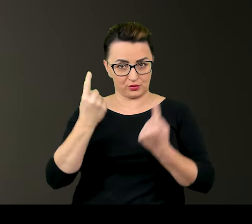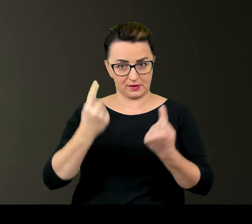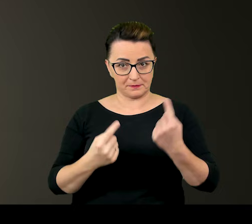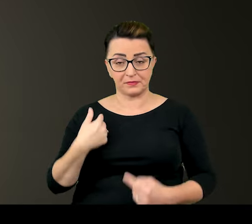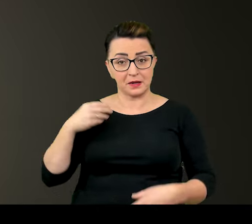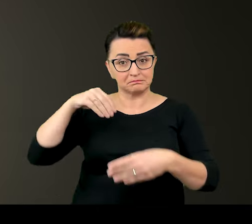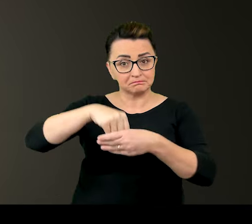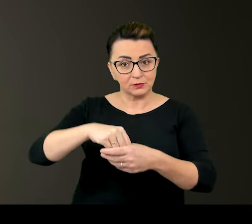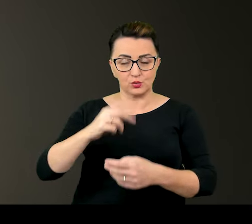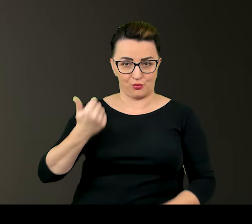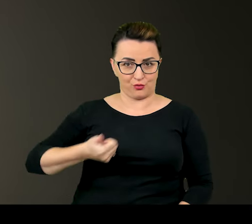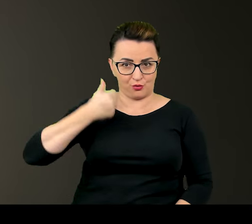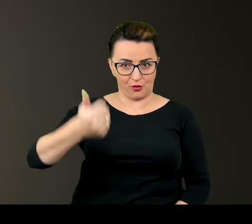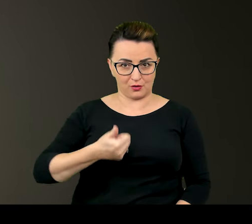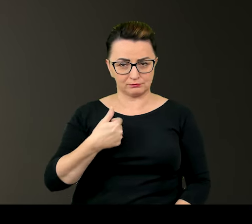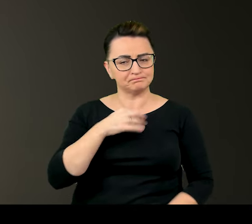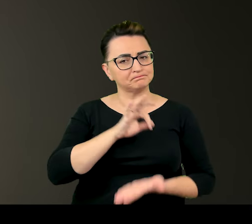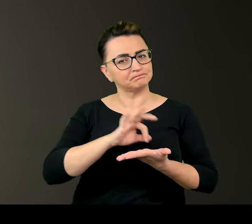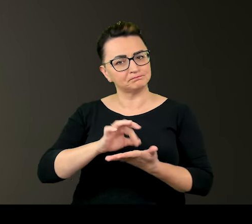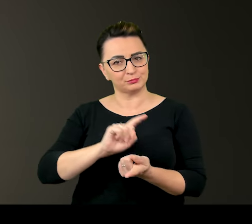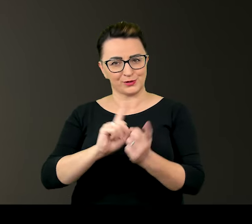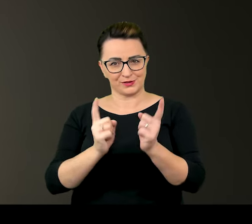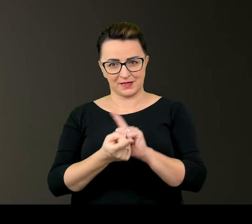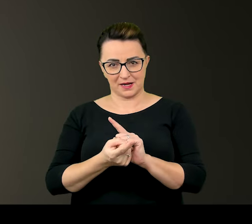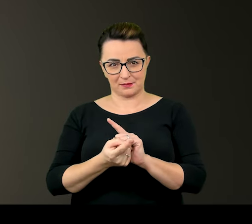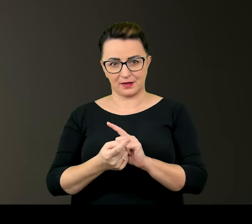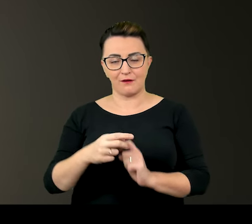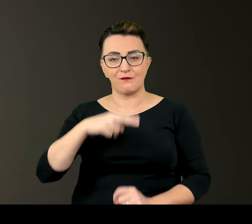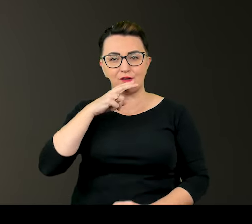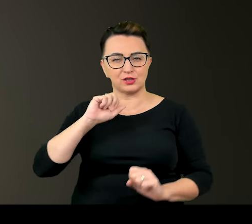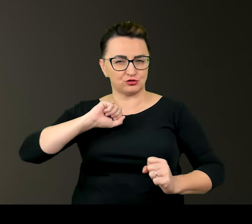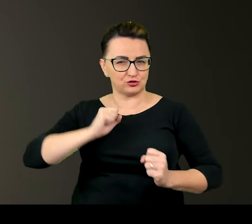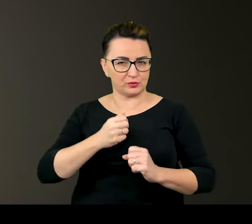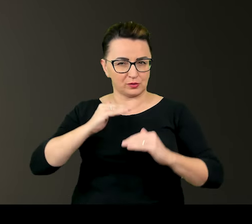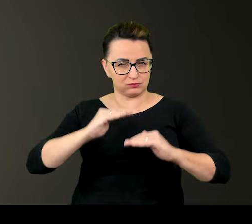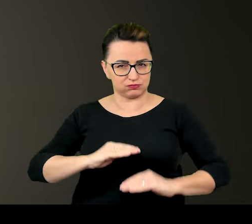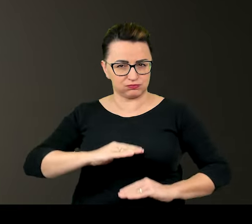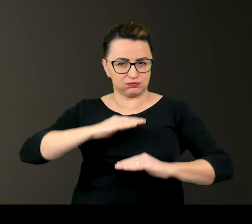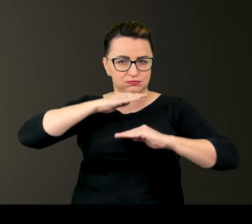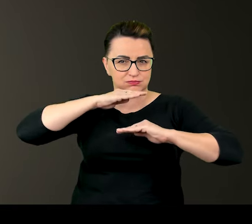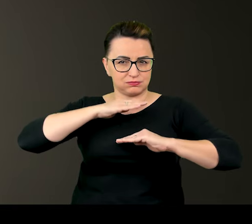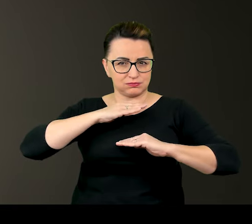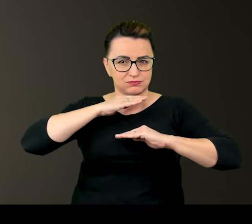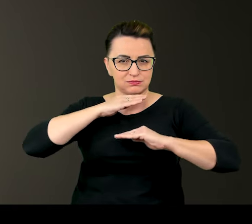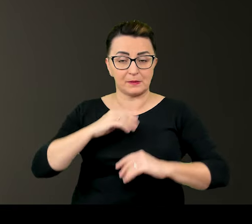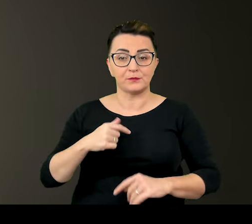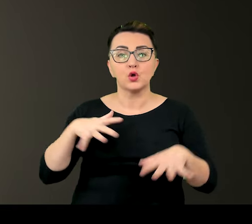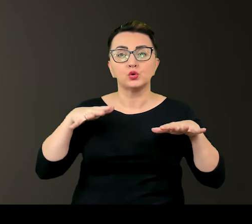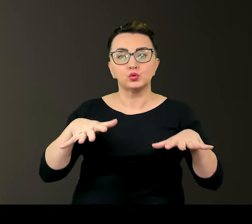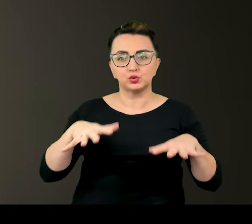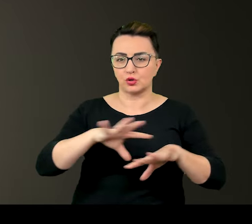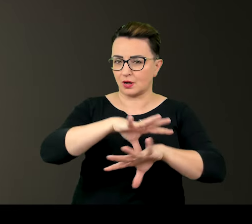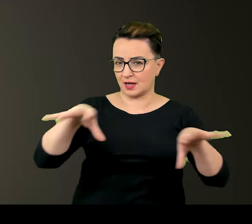babkami jestem od roku. Regularnie się spotykamy. Morsujemy. Dużo razem